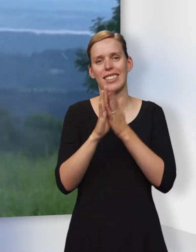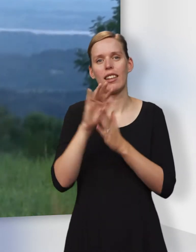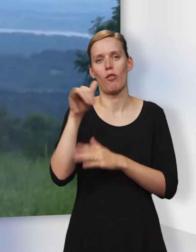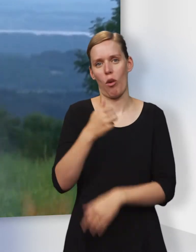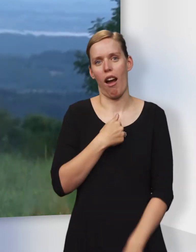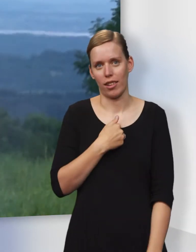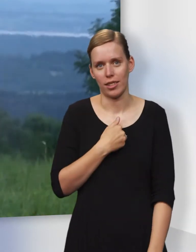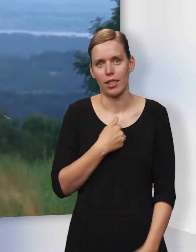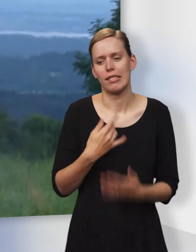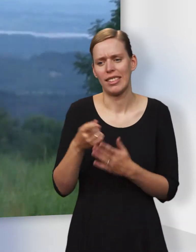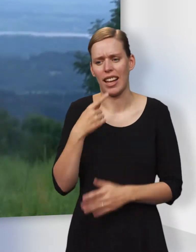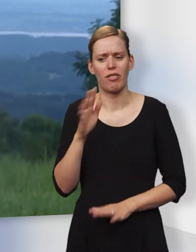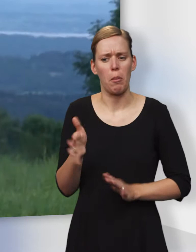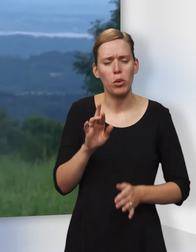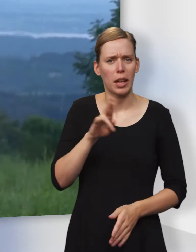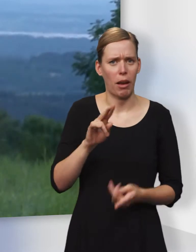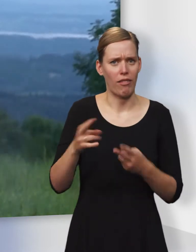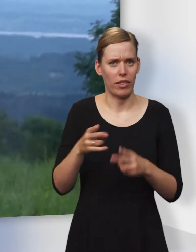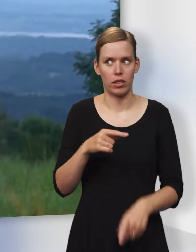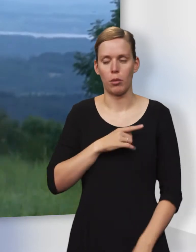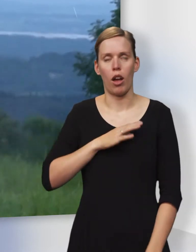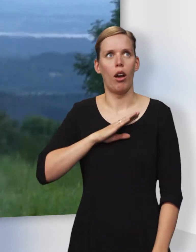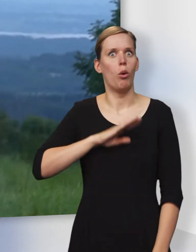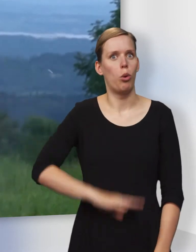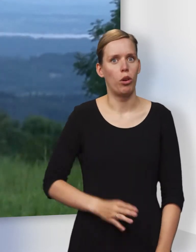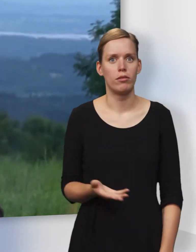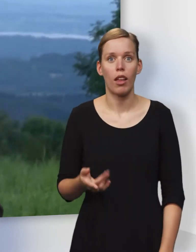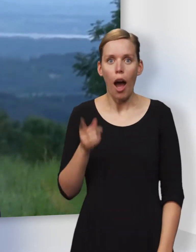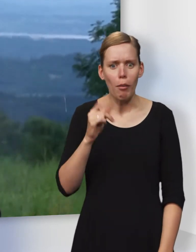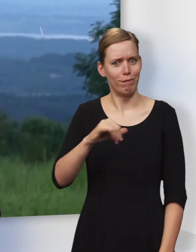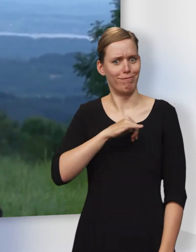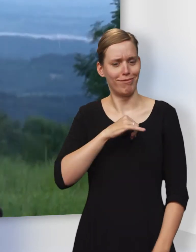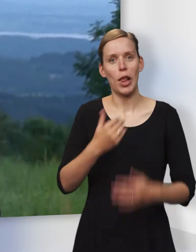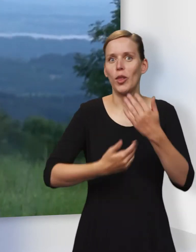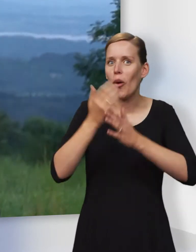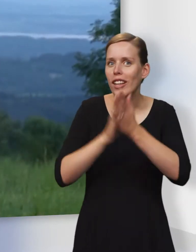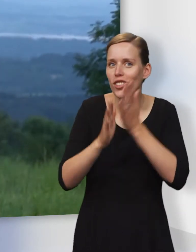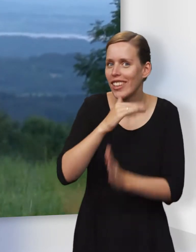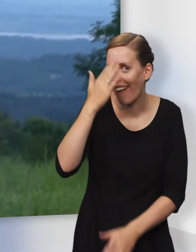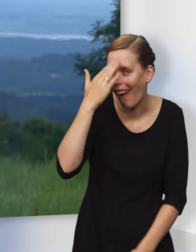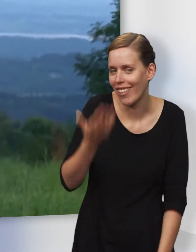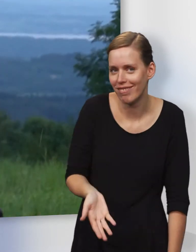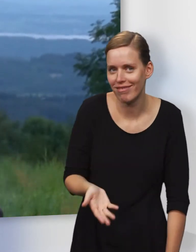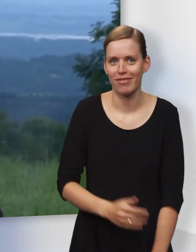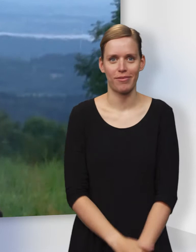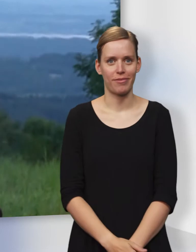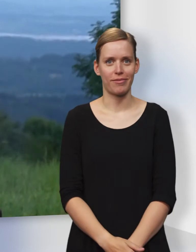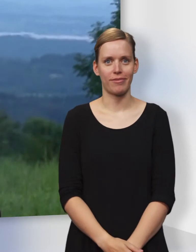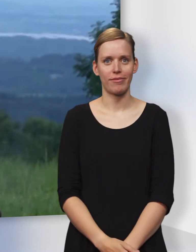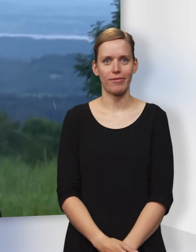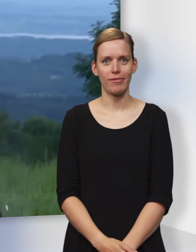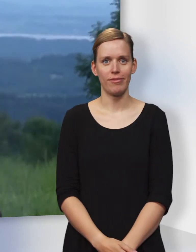Frau begründet. Irgendwie war ich dann beruhigt, aber reicher an einer interessanten, amüsanten Geschichte